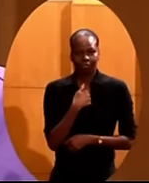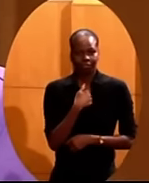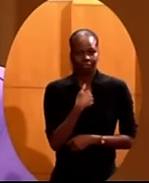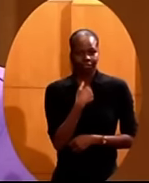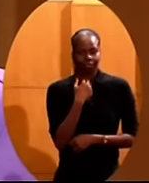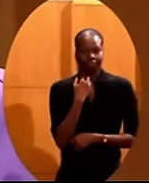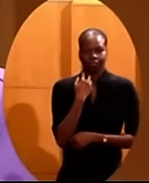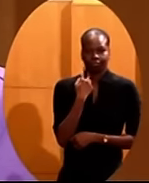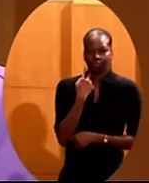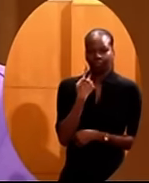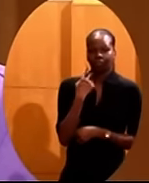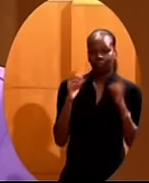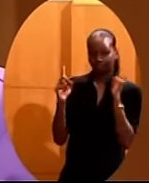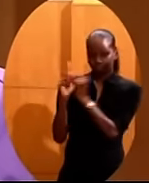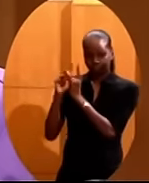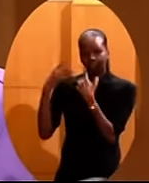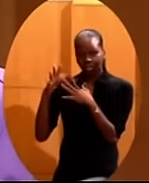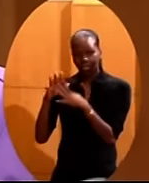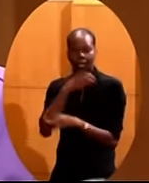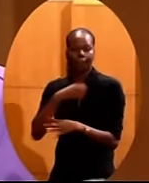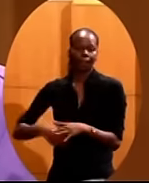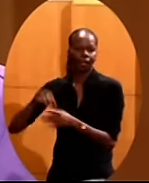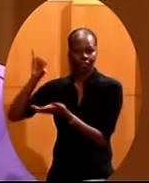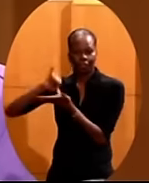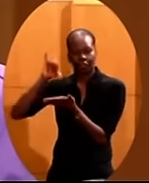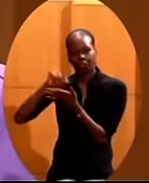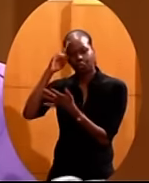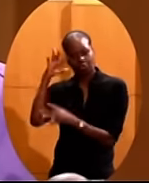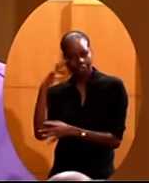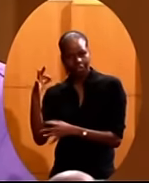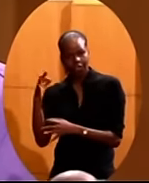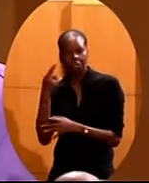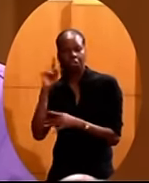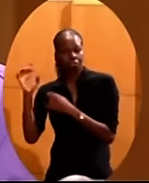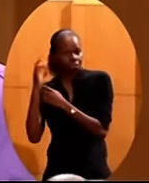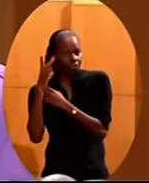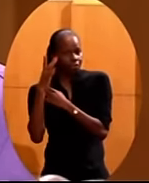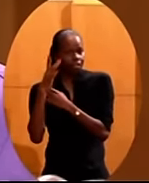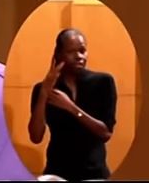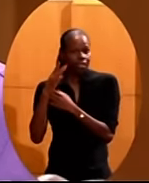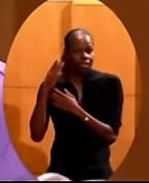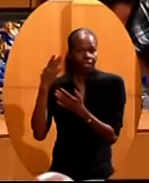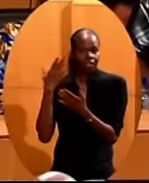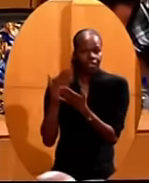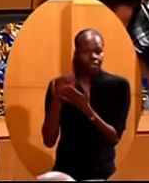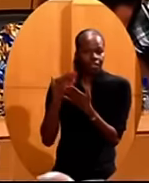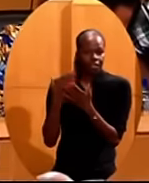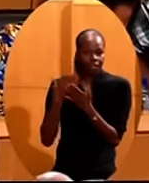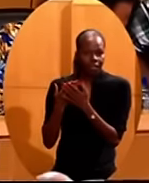le maire de Fort de France pour lui dire que en cas o il ref un